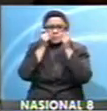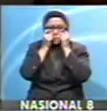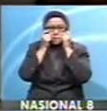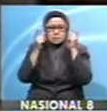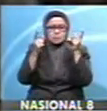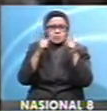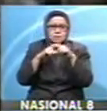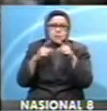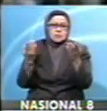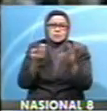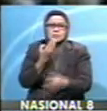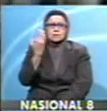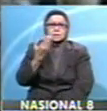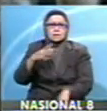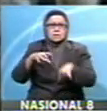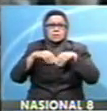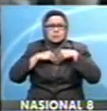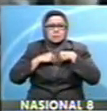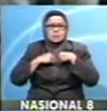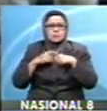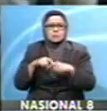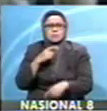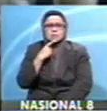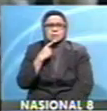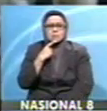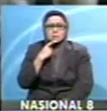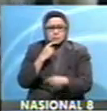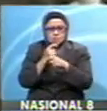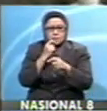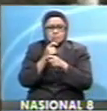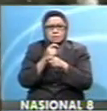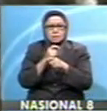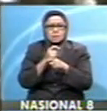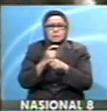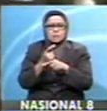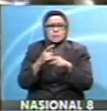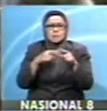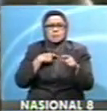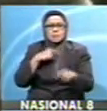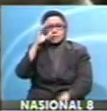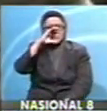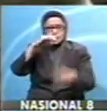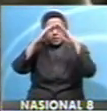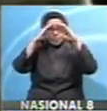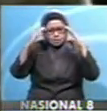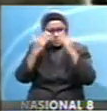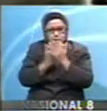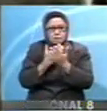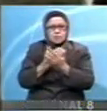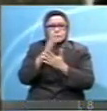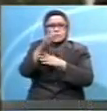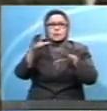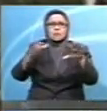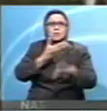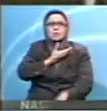saya biasa J tambah lazim beliau tetap akan menunaikan hajat arwah anaknya mencari kediaman baru dan akan mengerjakan ibadah